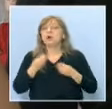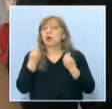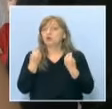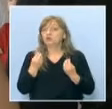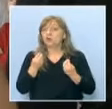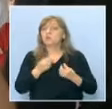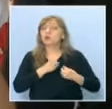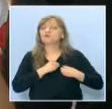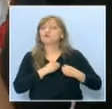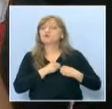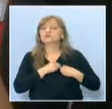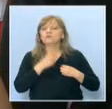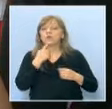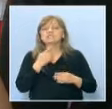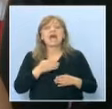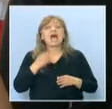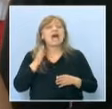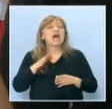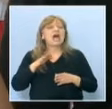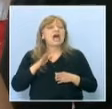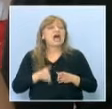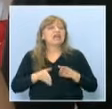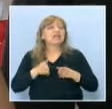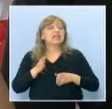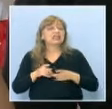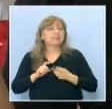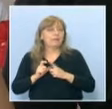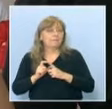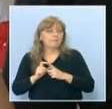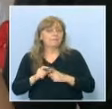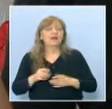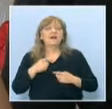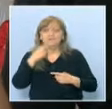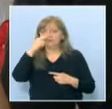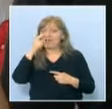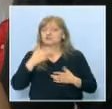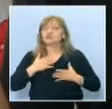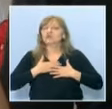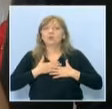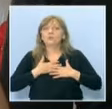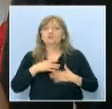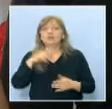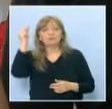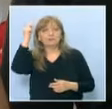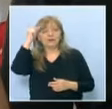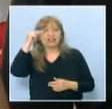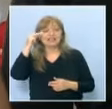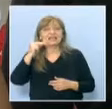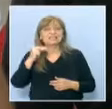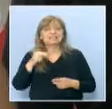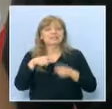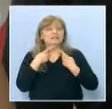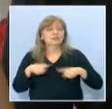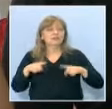ритъм. Важно е да обичат българския фолклор, защото той действа на ДНК